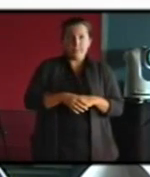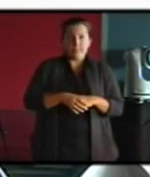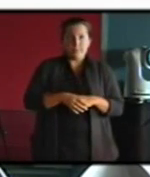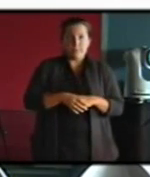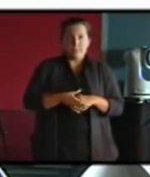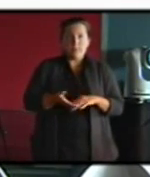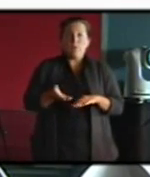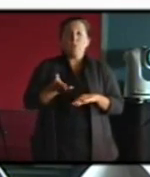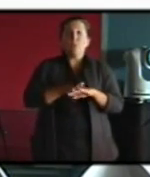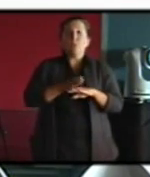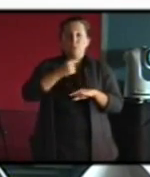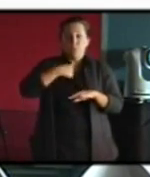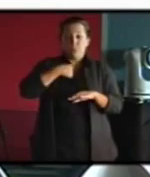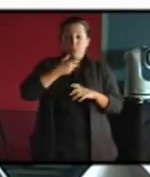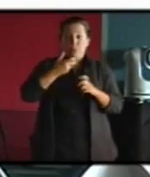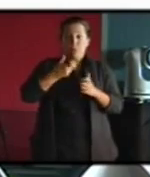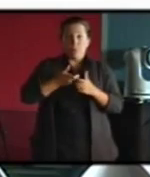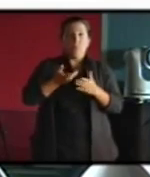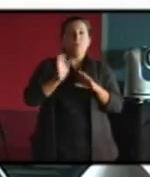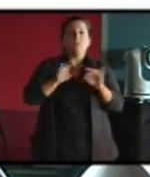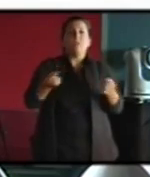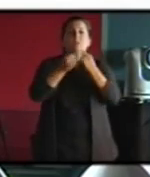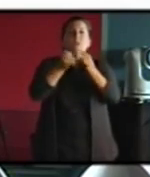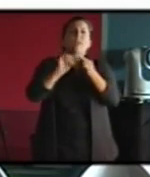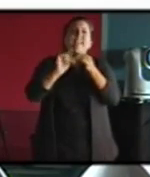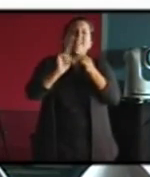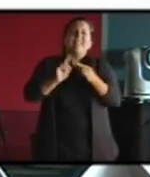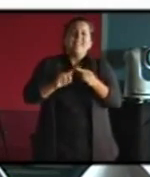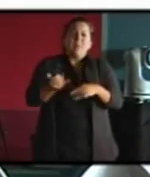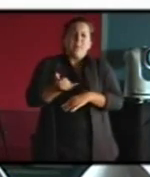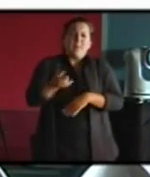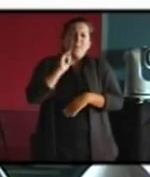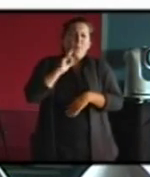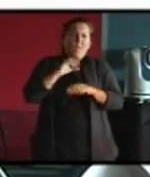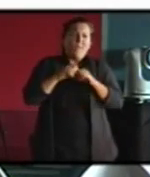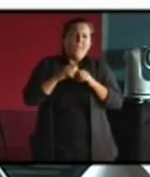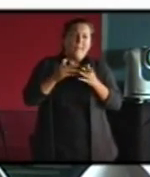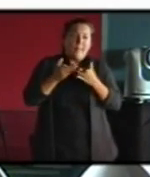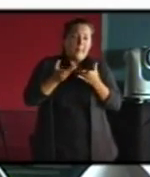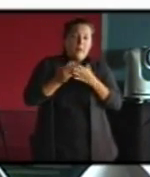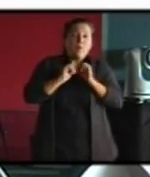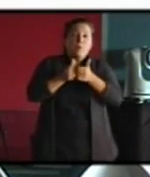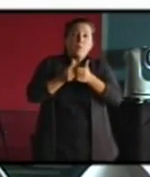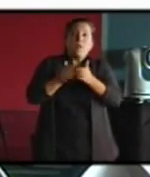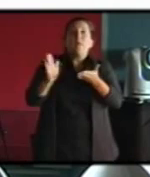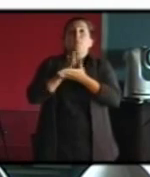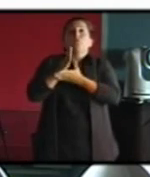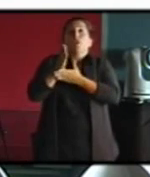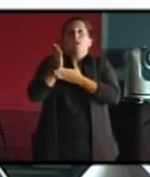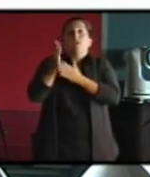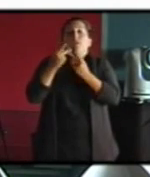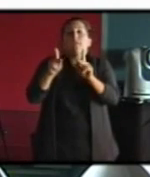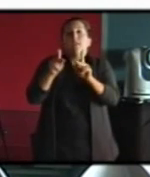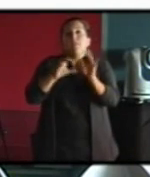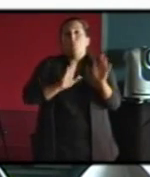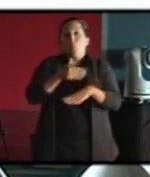ce qui m'intéresse, c'est de quelle manière... Bon là c'est un plan, je n'ai pas expliqué tout le plan, parce qu'on réfléchit à l'échelle du projet urbain de Montpellier. Mais en